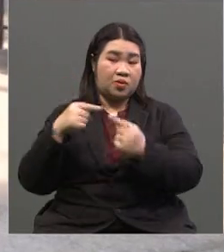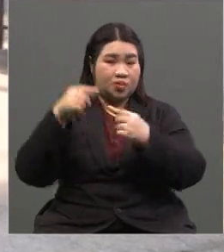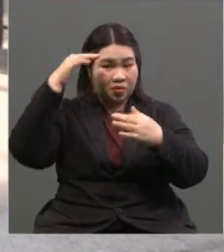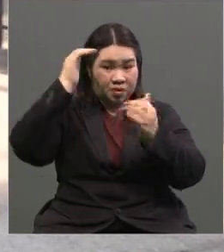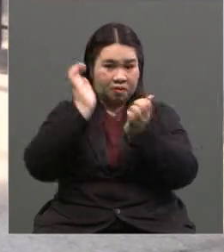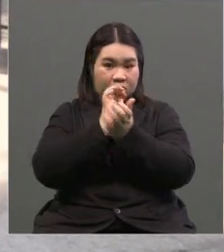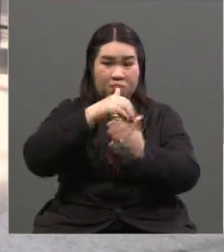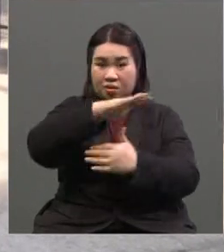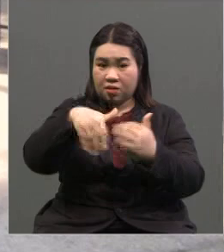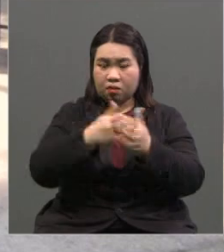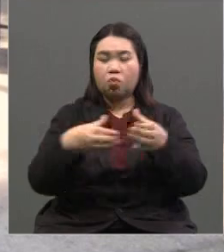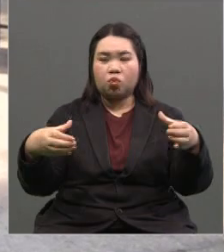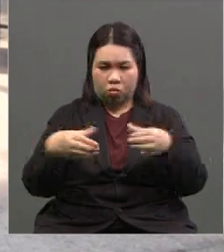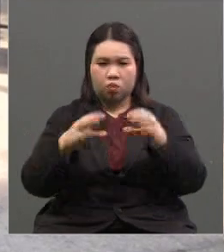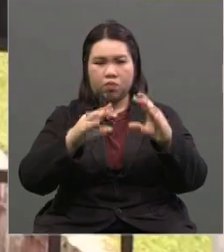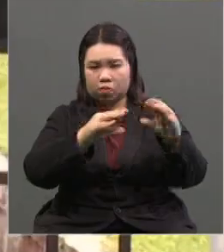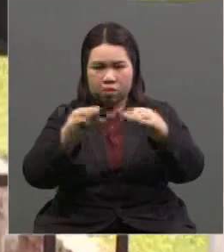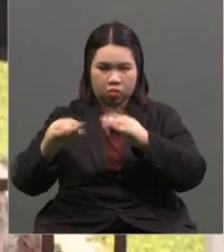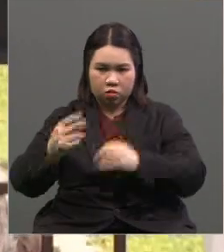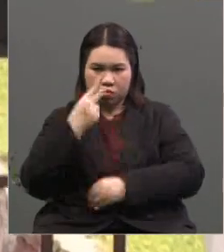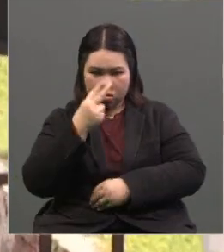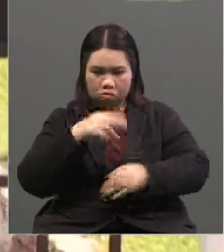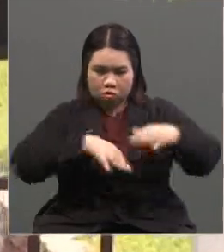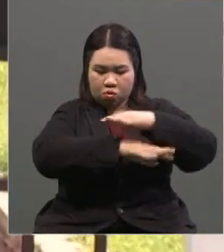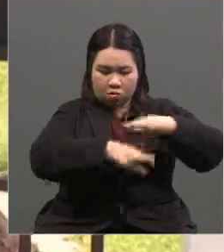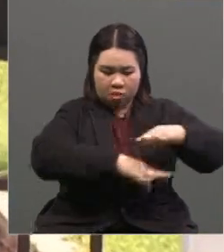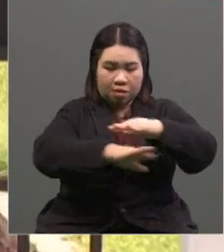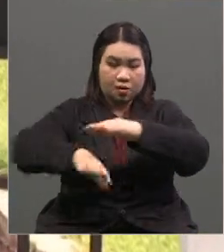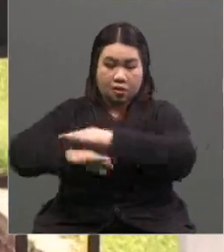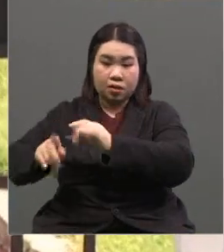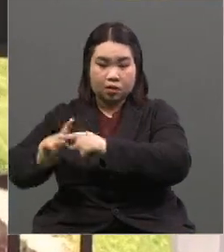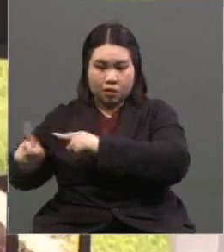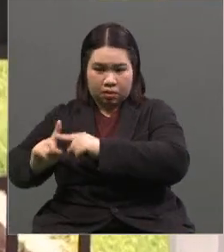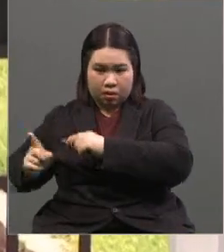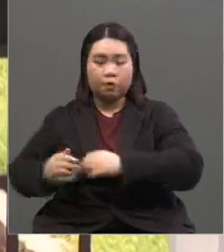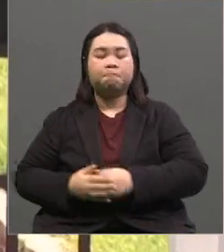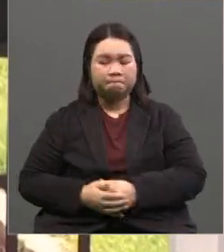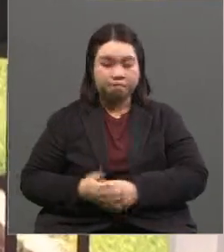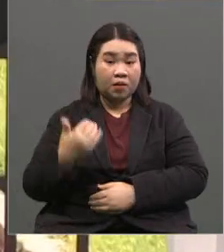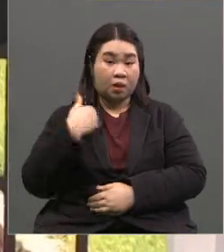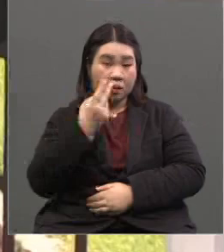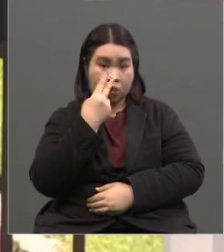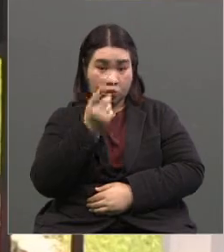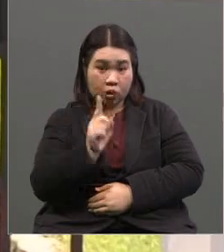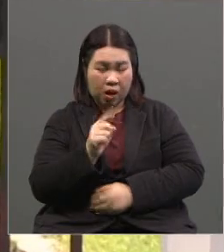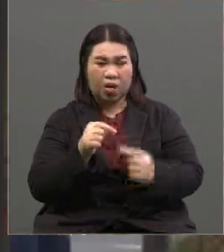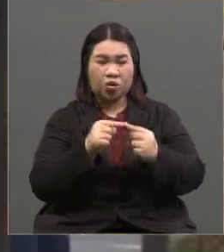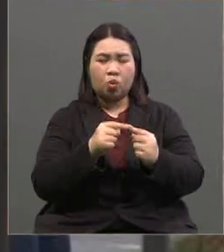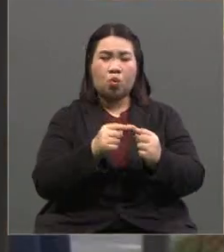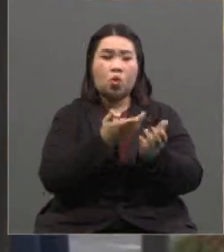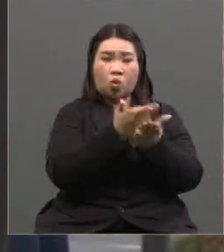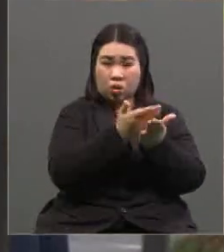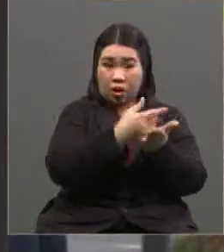ะที่เกี่ยวข้องกับคดีเข้าร่วมประชุมเพื่อดูความเชื่อมโยงทั้งหมดของคดีค่ะโดยได้มีการนำหลักฐานเกี่ยวกับเรื่องของการทางการเงินและก็โทรศั